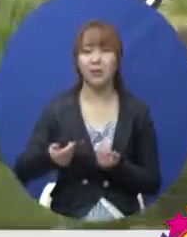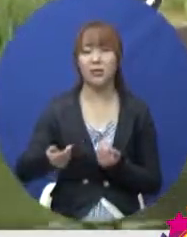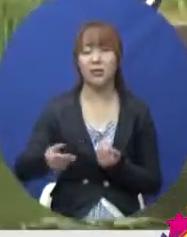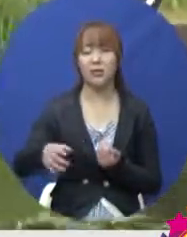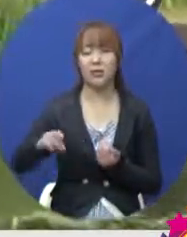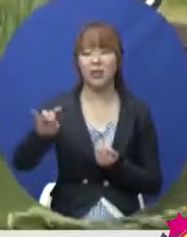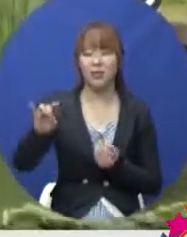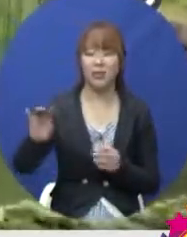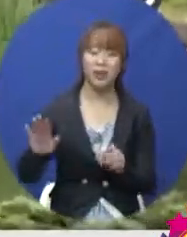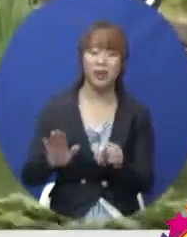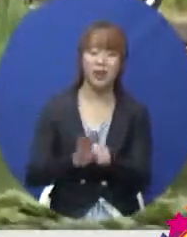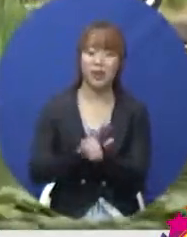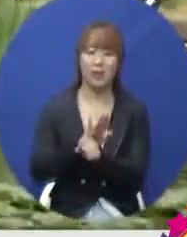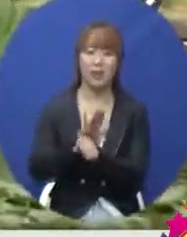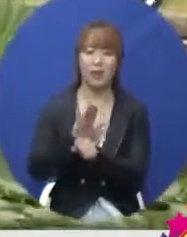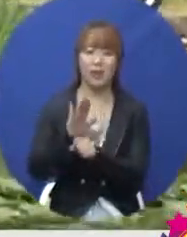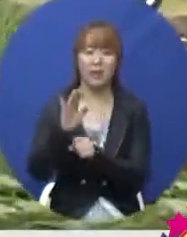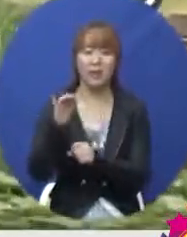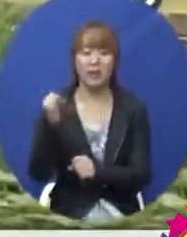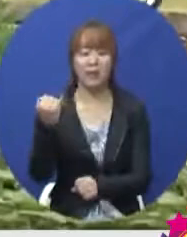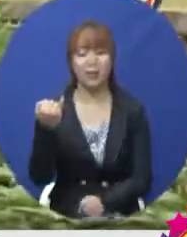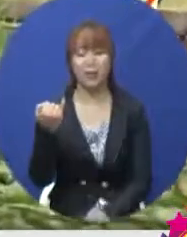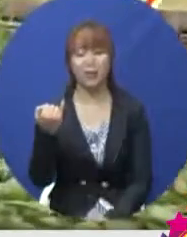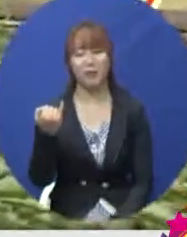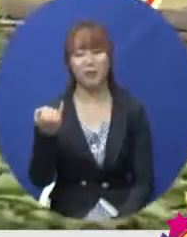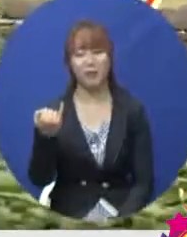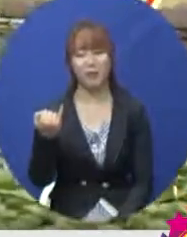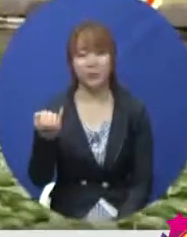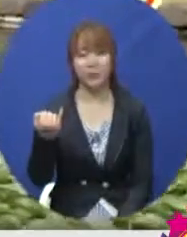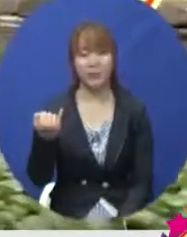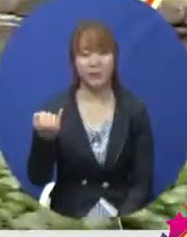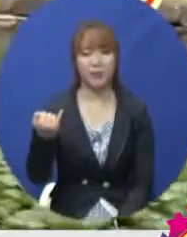떠나버린 첫 사랑